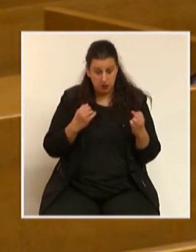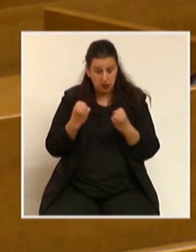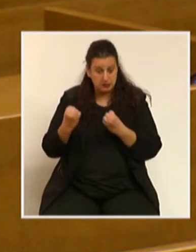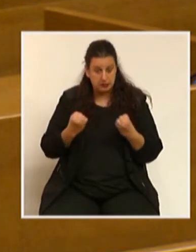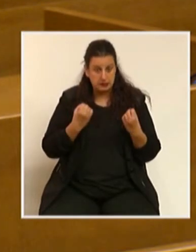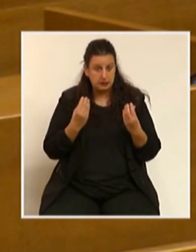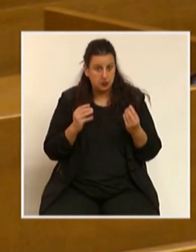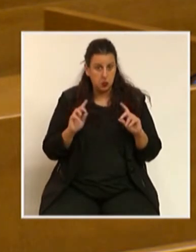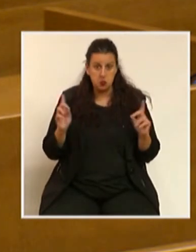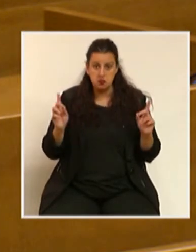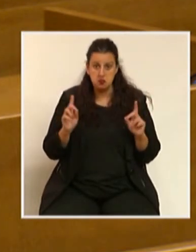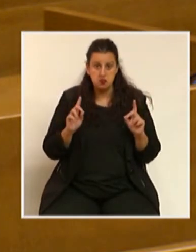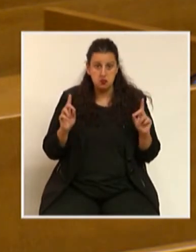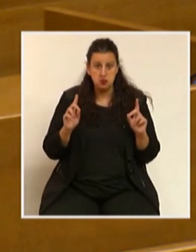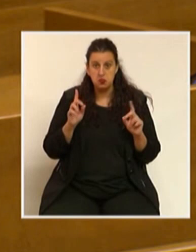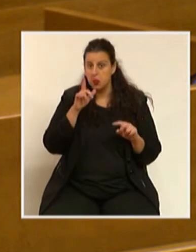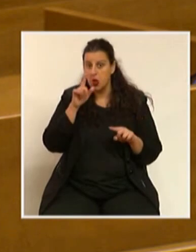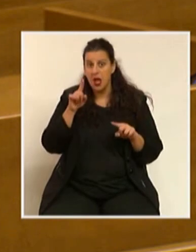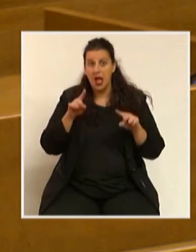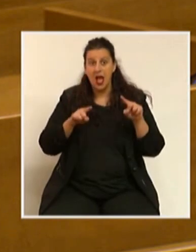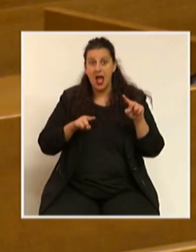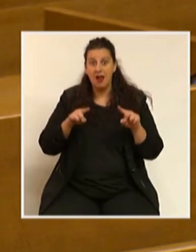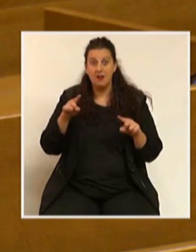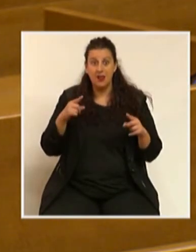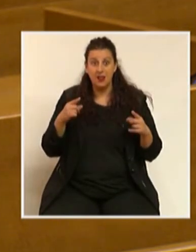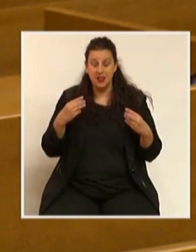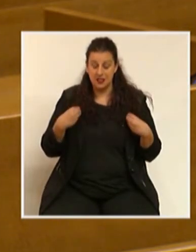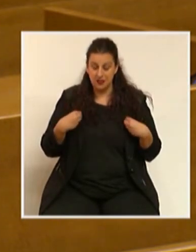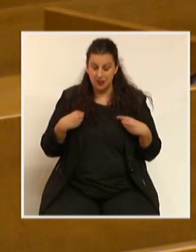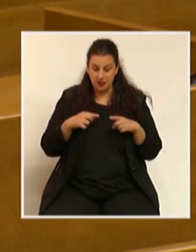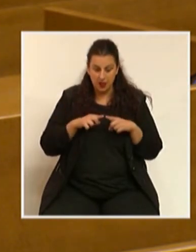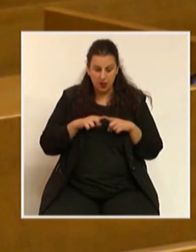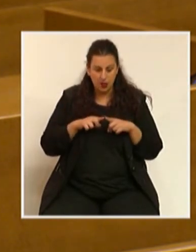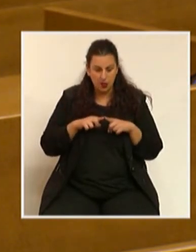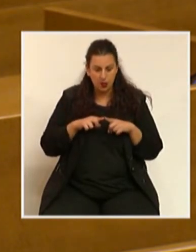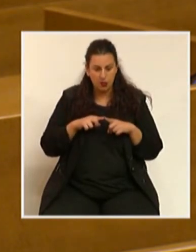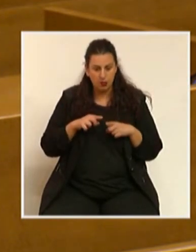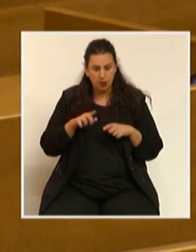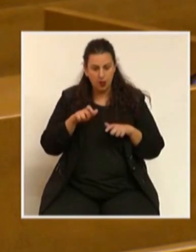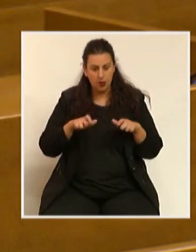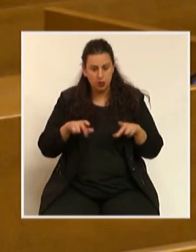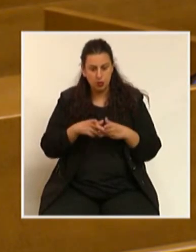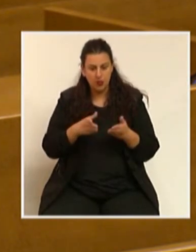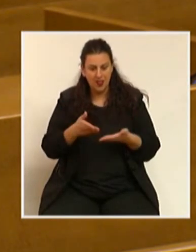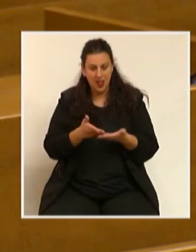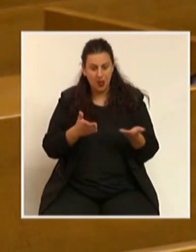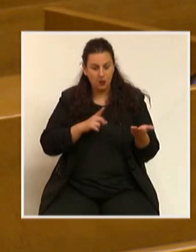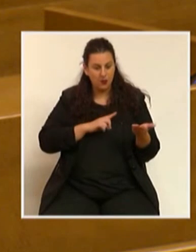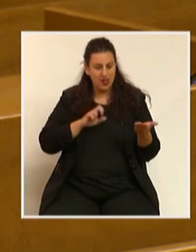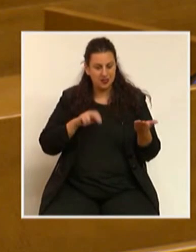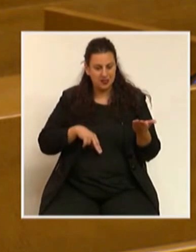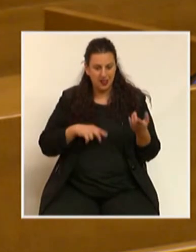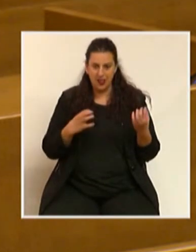és una llàstima perquè les legislatures tenen fases. Tu saps que el darrer any ja no es pot fer gairebé